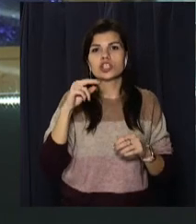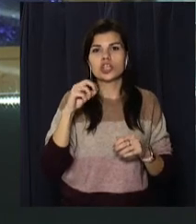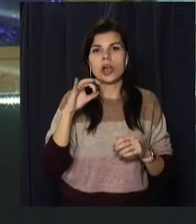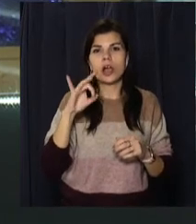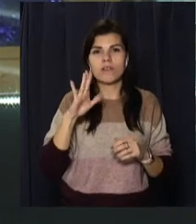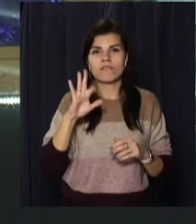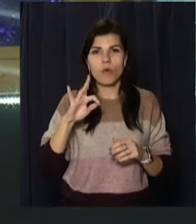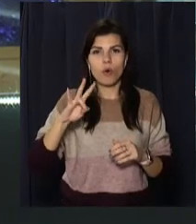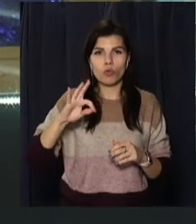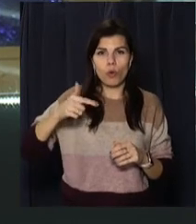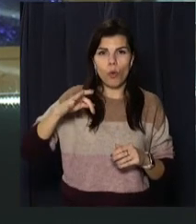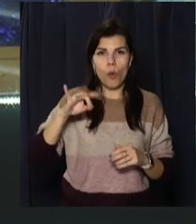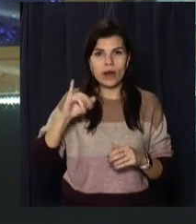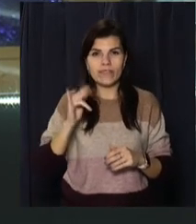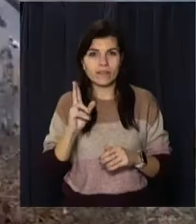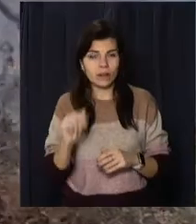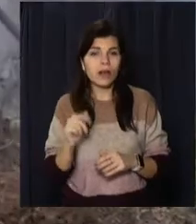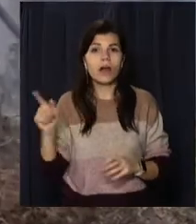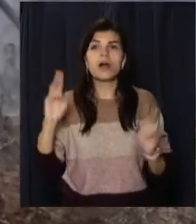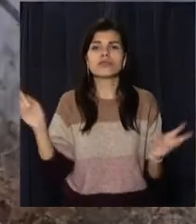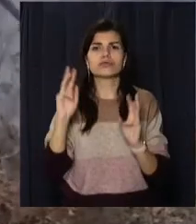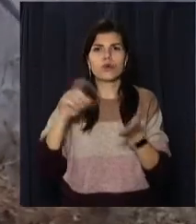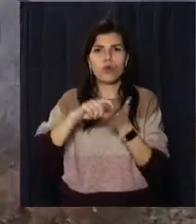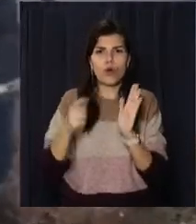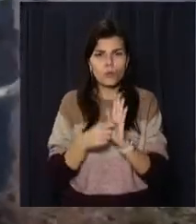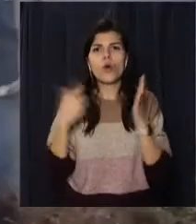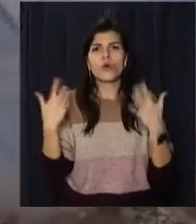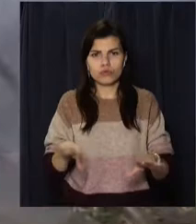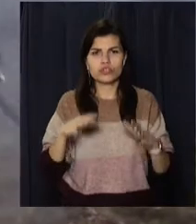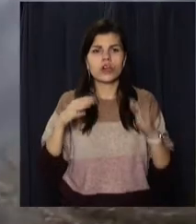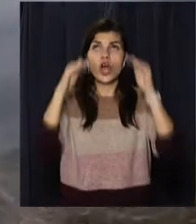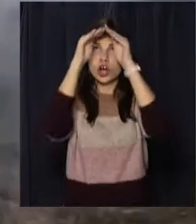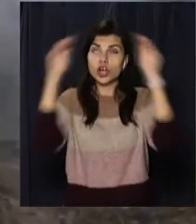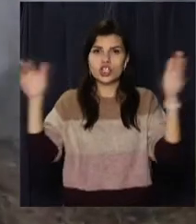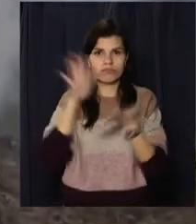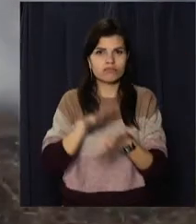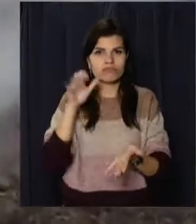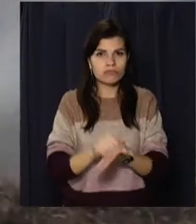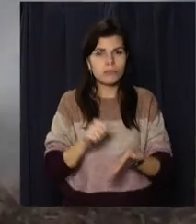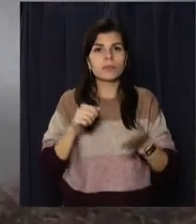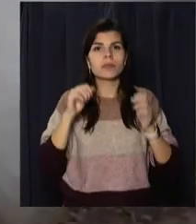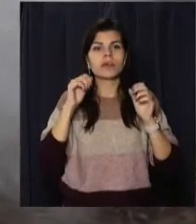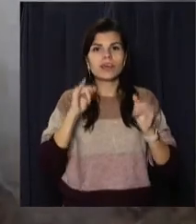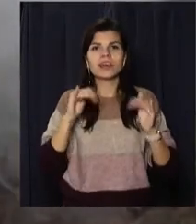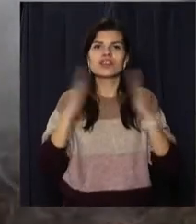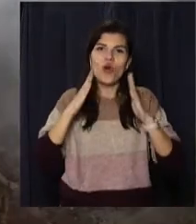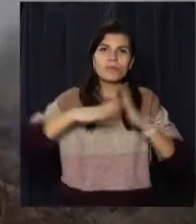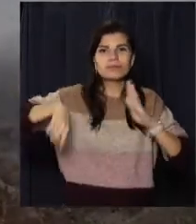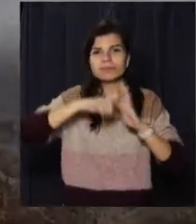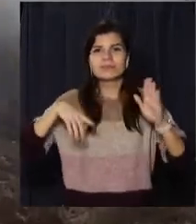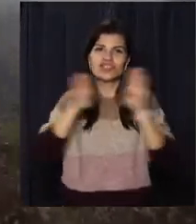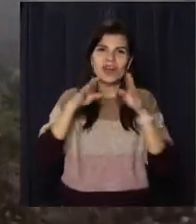Червоногригорівка. Коли рятувальники приїхали на місце, палало в кімнаті і вогонь вже пошкодив дах будівлі, перекриття та побутові